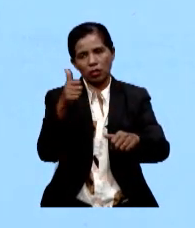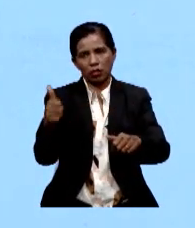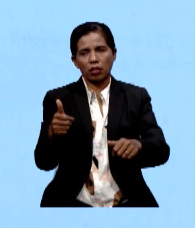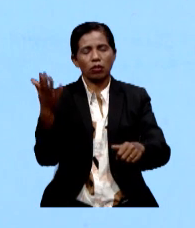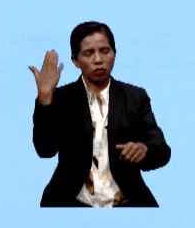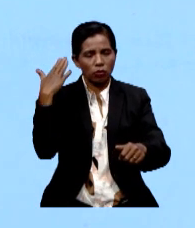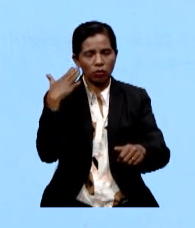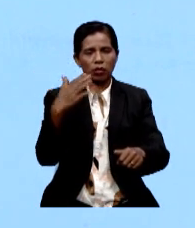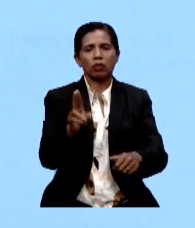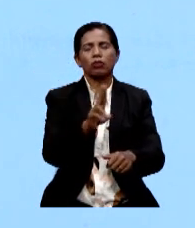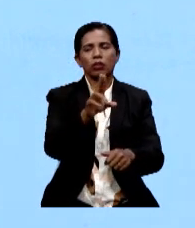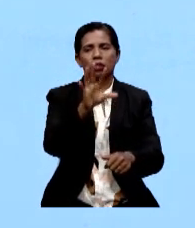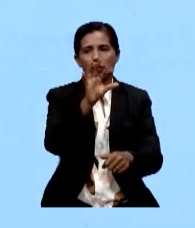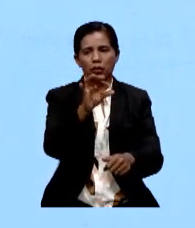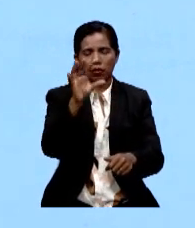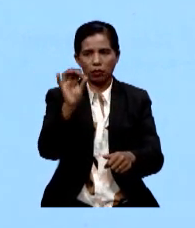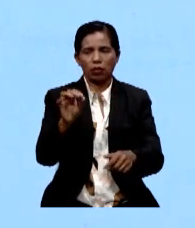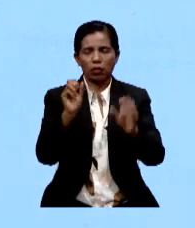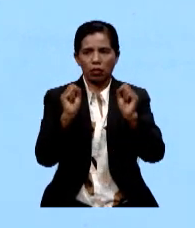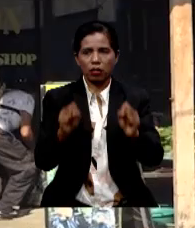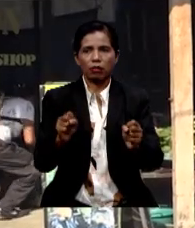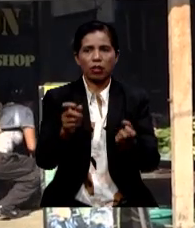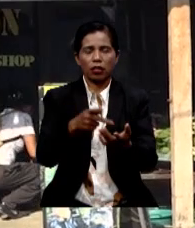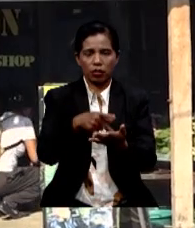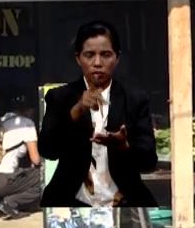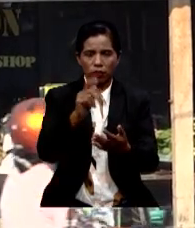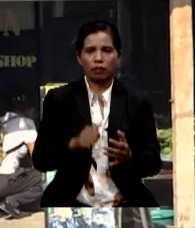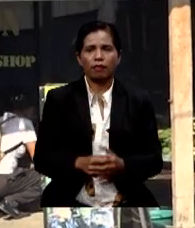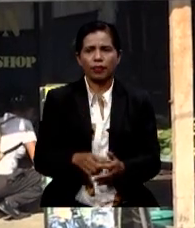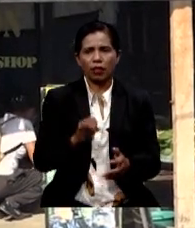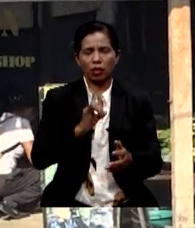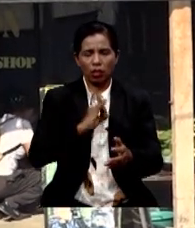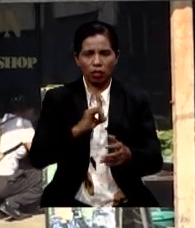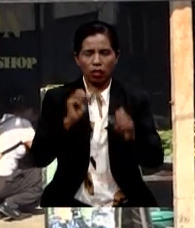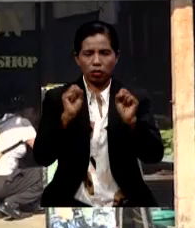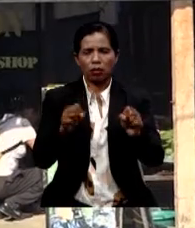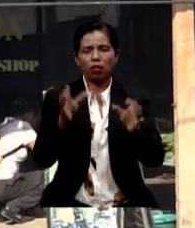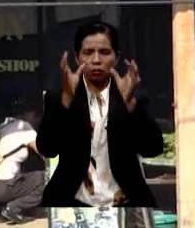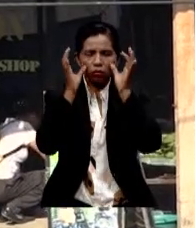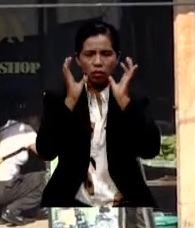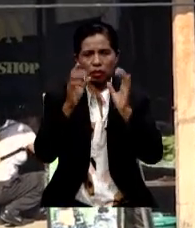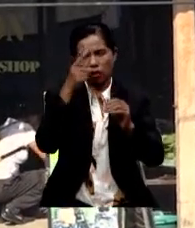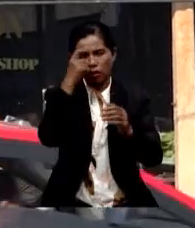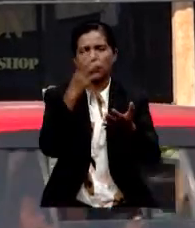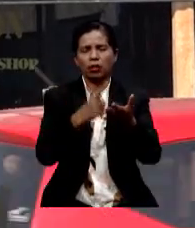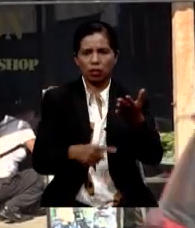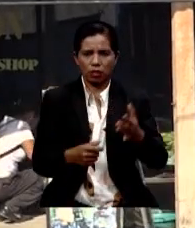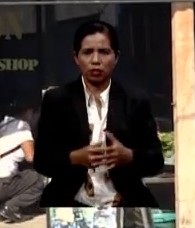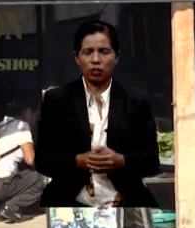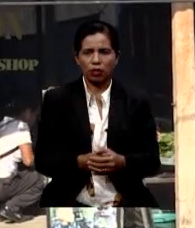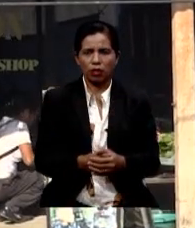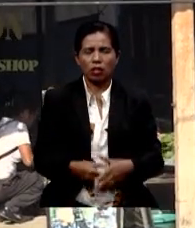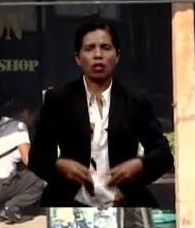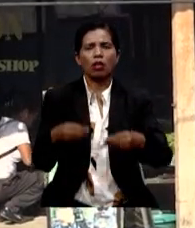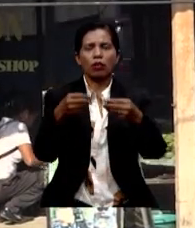kupa 99 ne fo fale ba emasel maka tu aluga. Ini ne ba halu se su autoristi. Autoristi ta masira tama ha ada peso fo